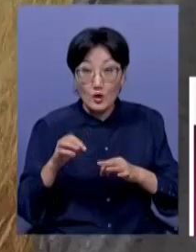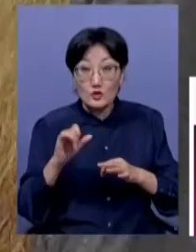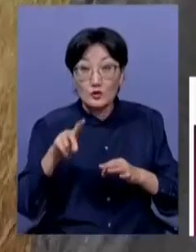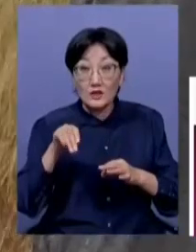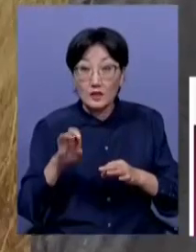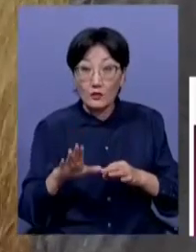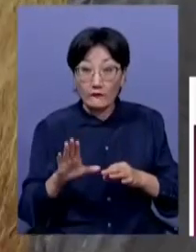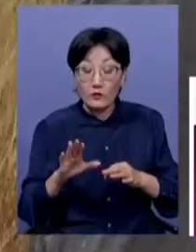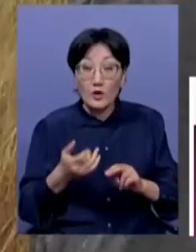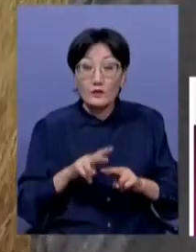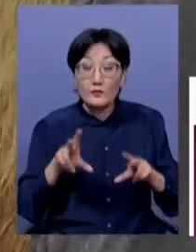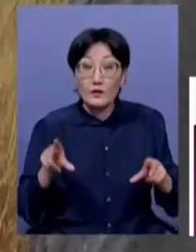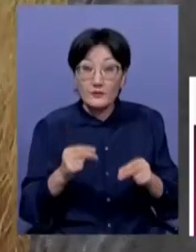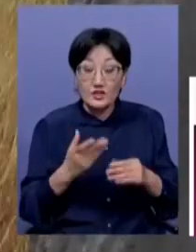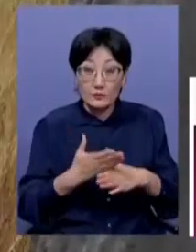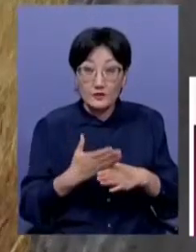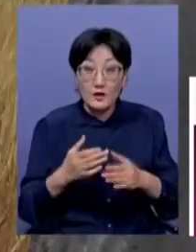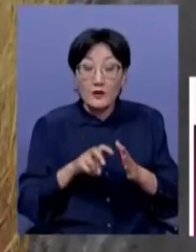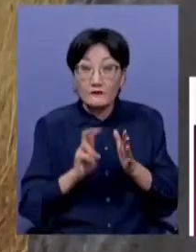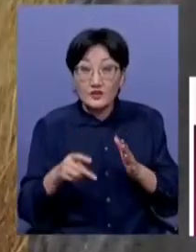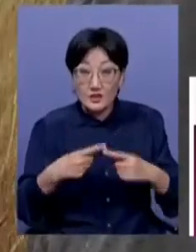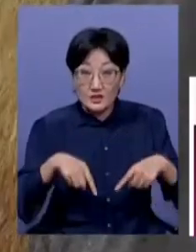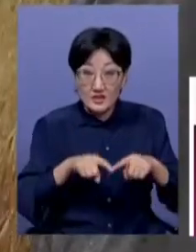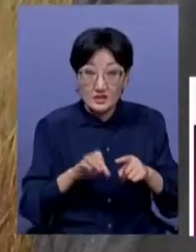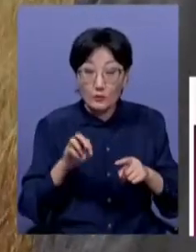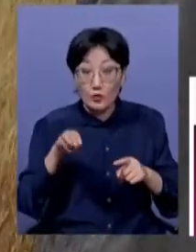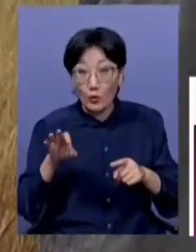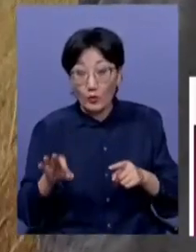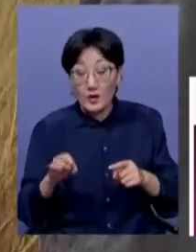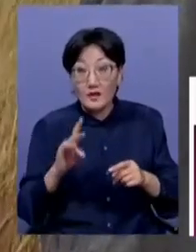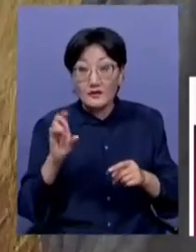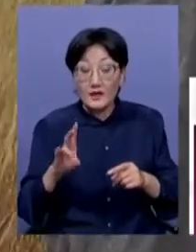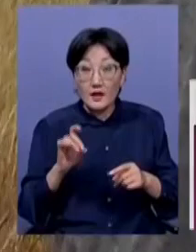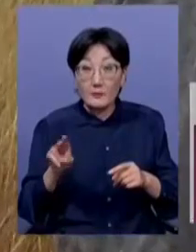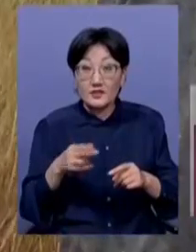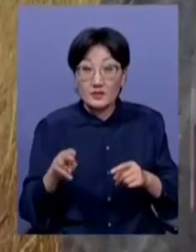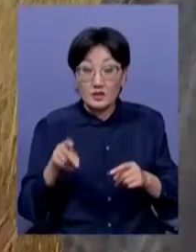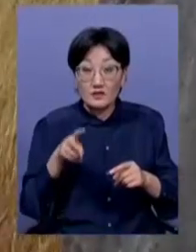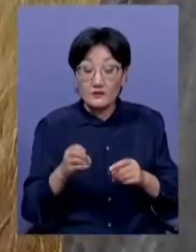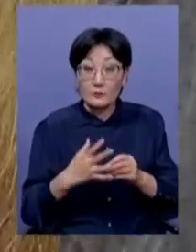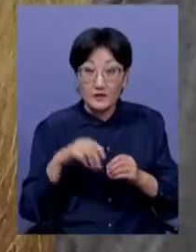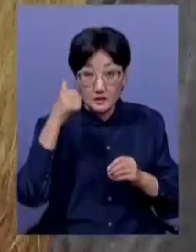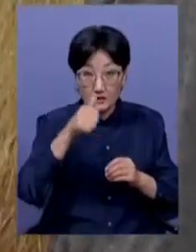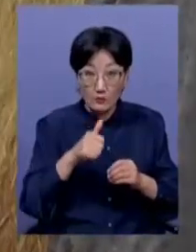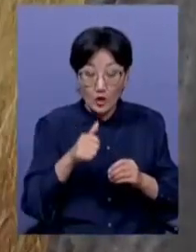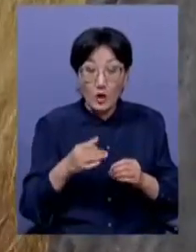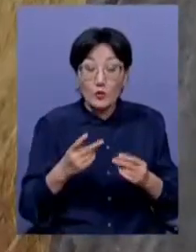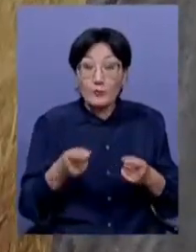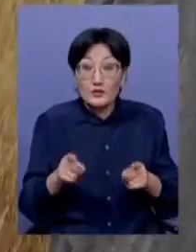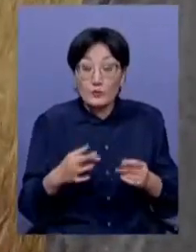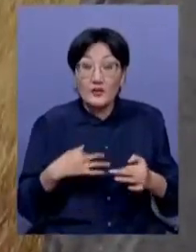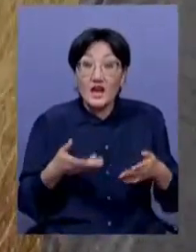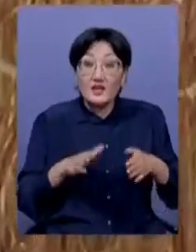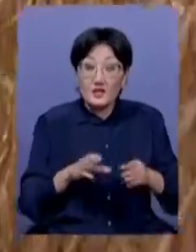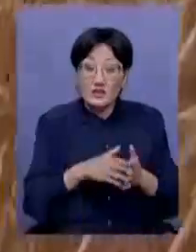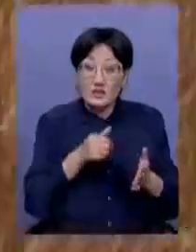Султанову, который мне обещал помочь выйти из состава ТО на ноябрь-декабрь 2015 года. Но почему-то я